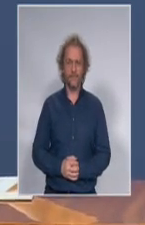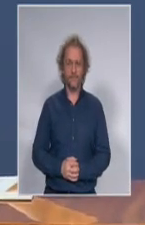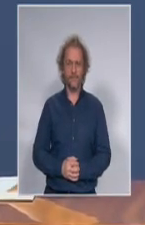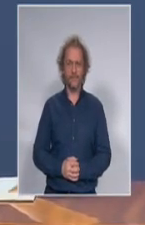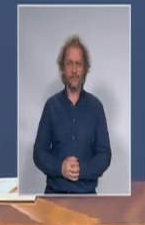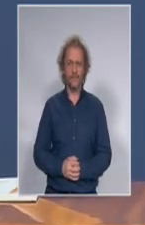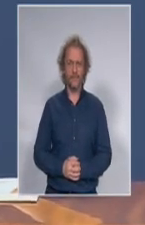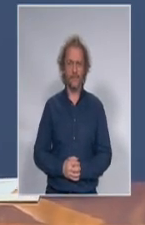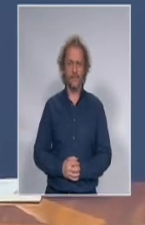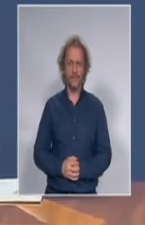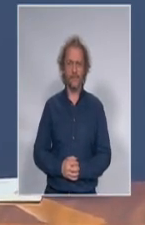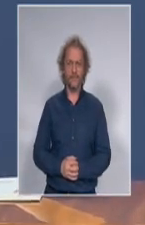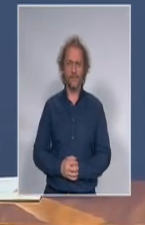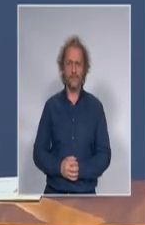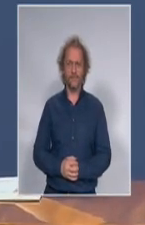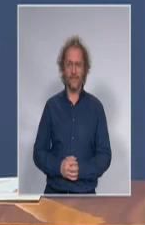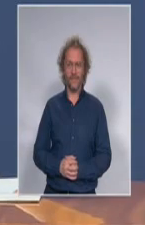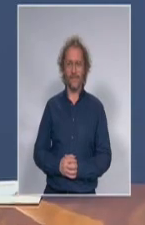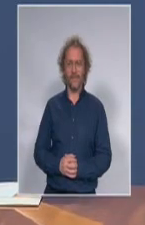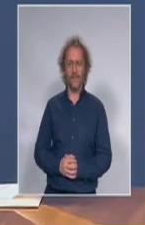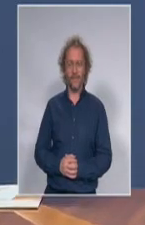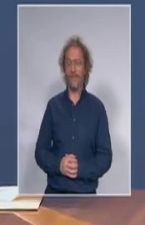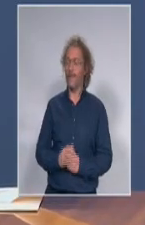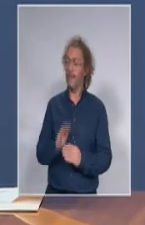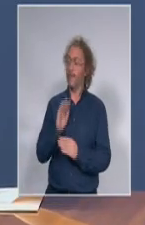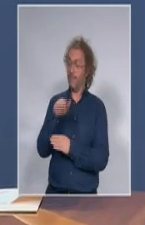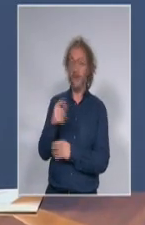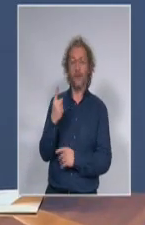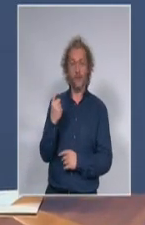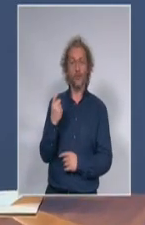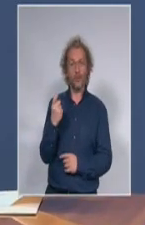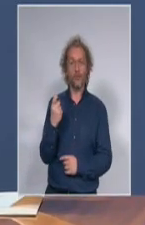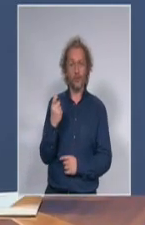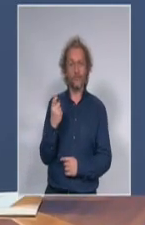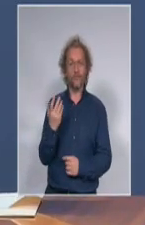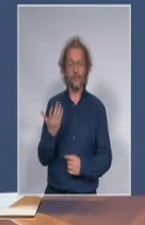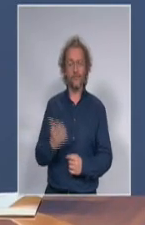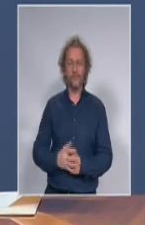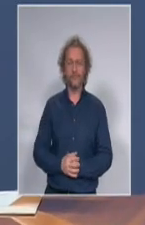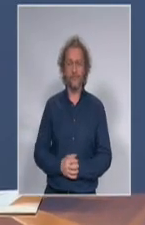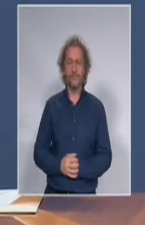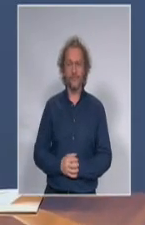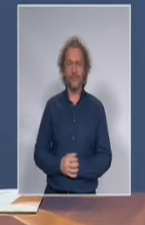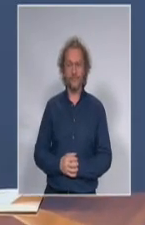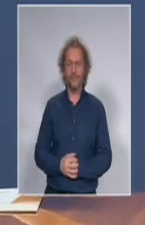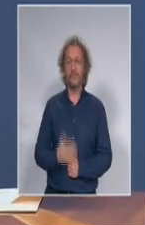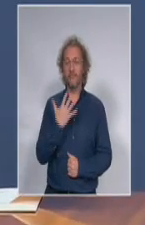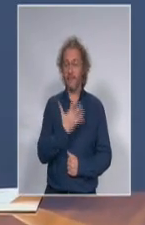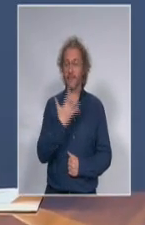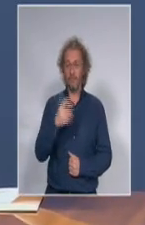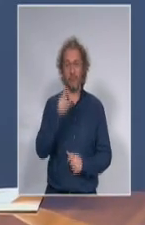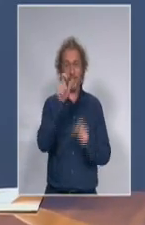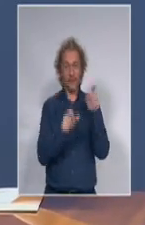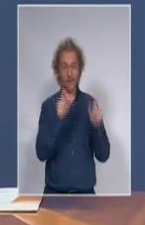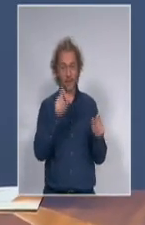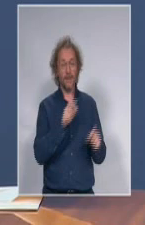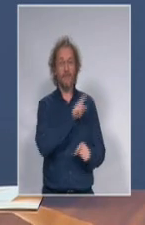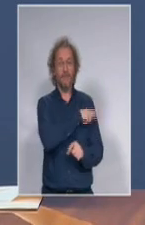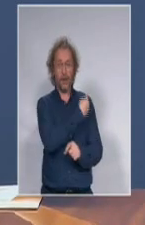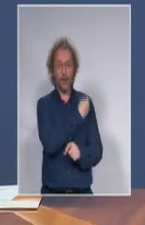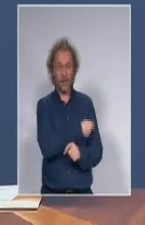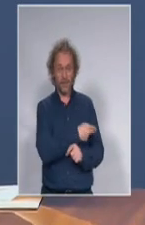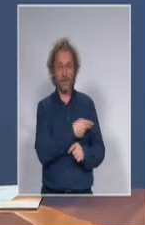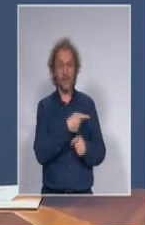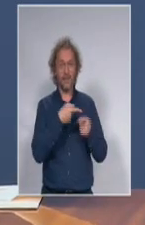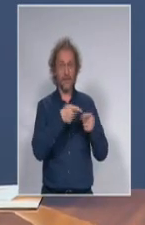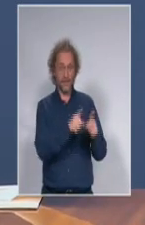brojku od 100, od toga je 55 lica u bolnici, 6 lica